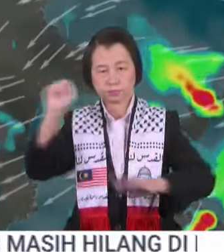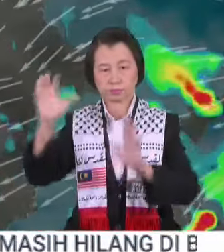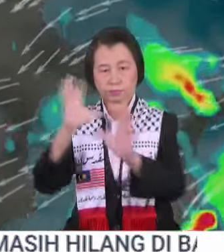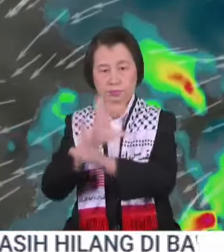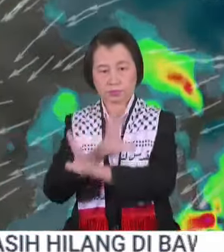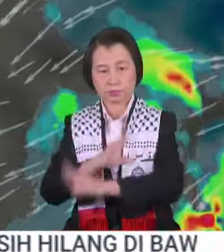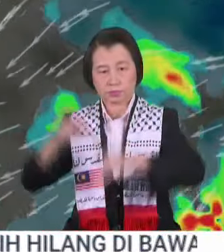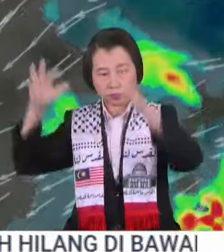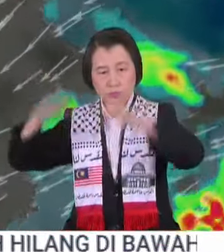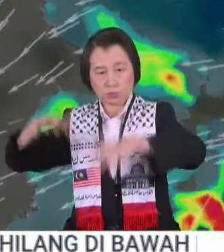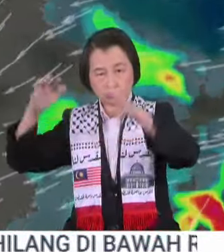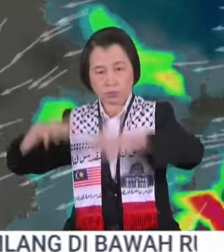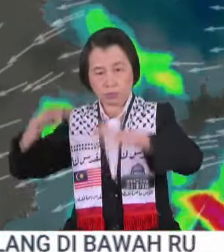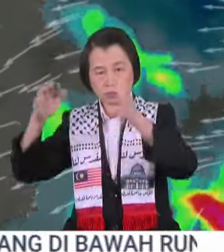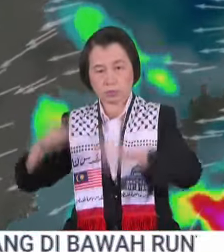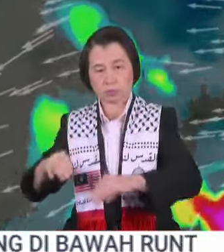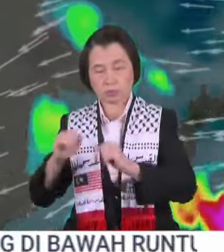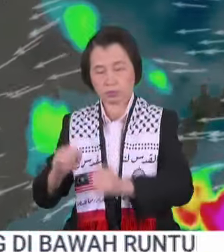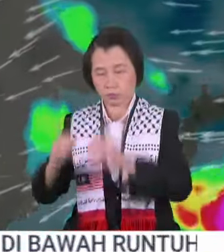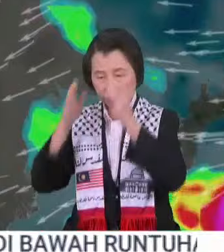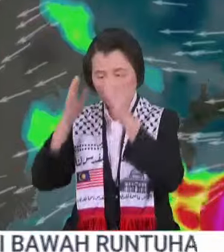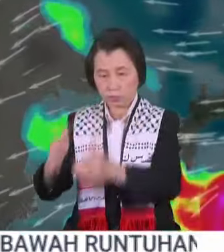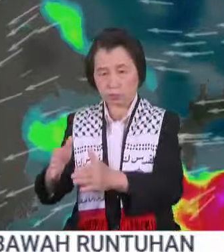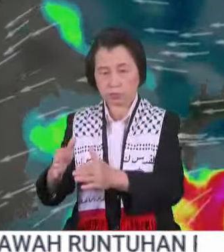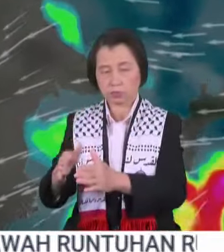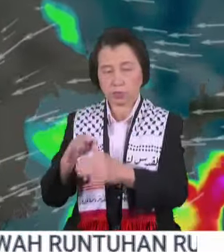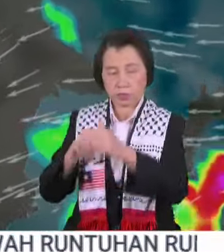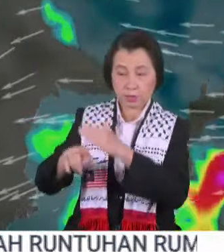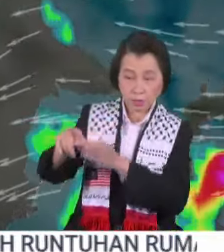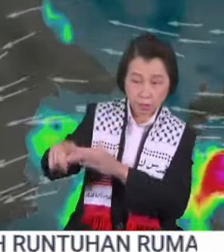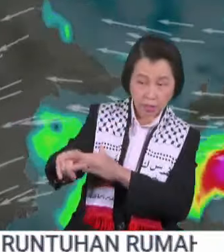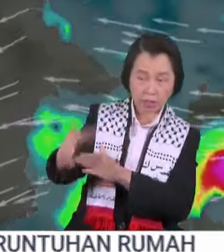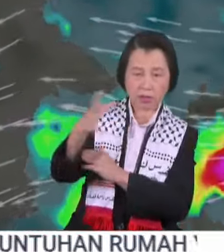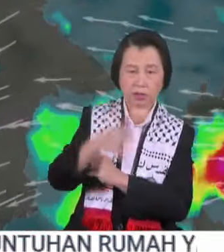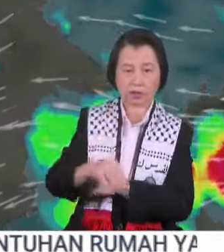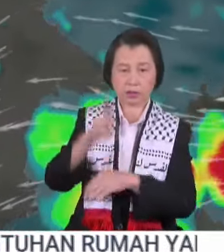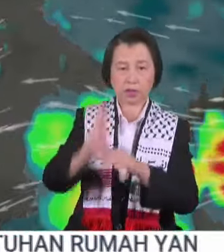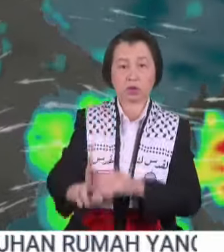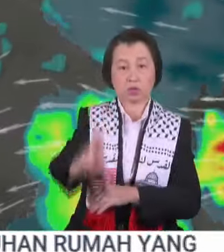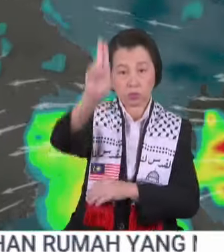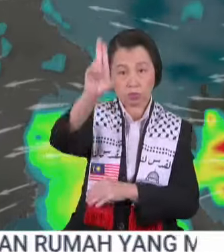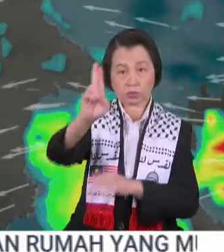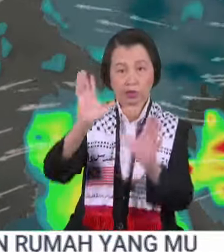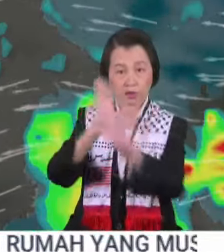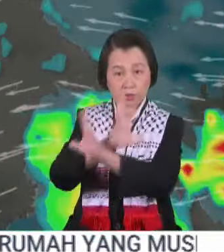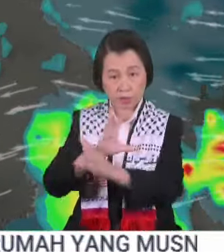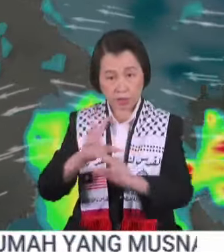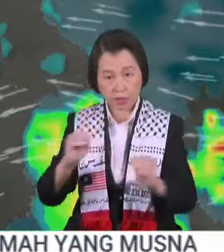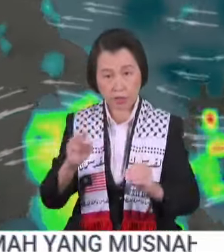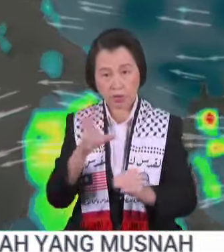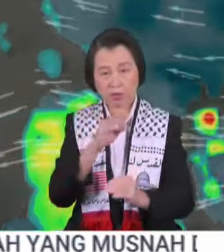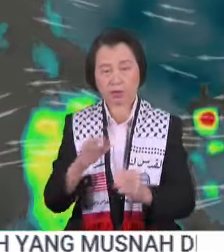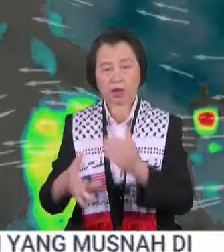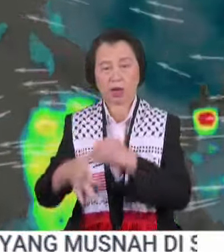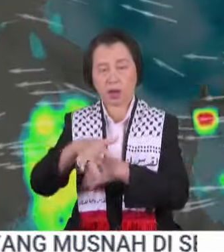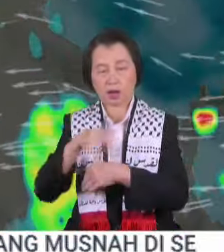petir dijangkakan lebih tertumpu di bahagian pedalaman serta utara negeri Sarawak dan menjelang ke awal pagi, hujan